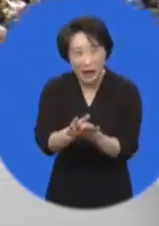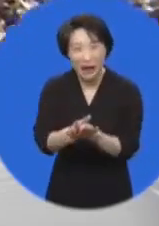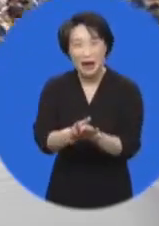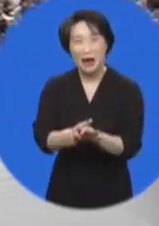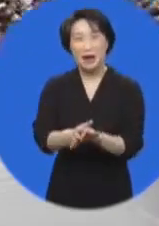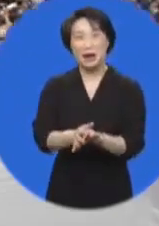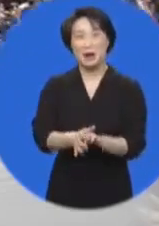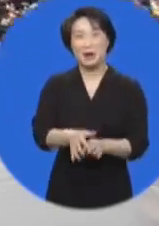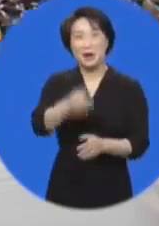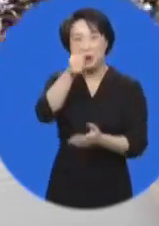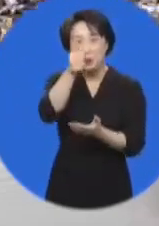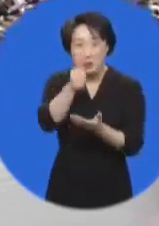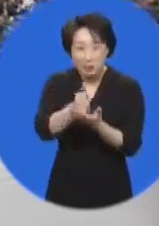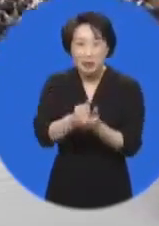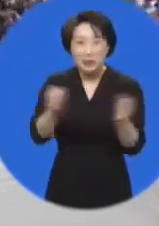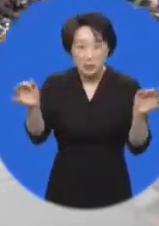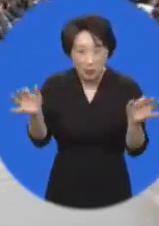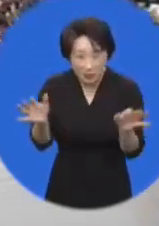속죄함